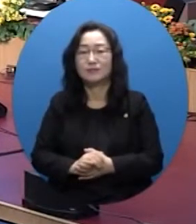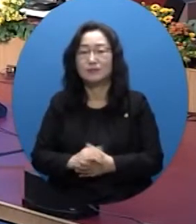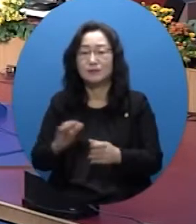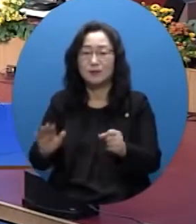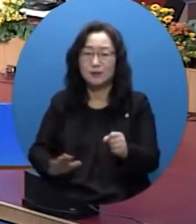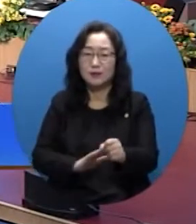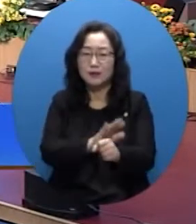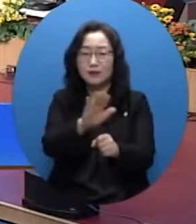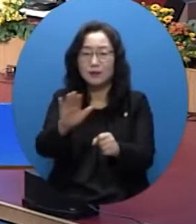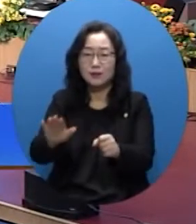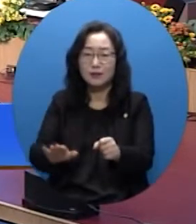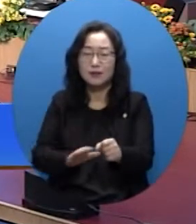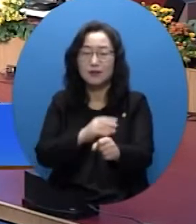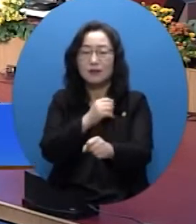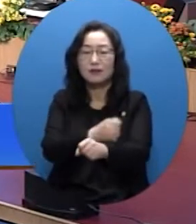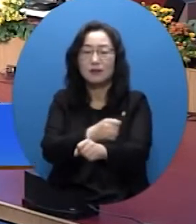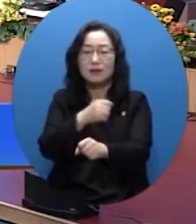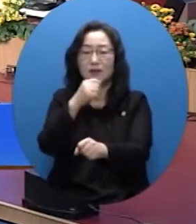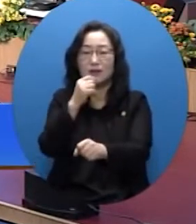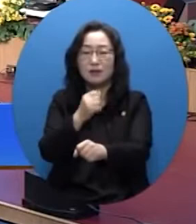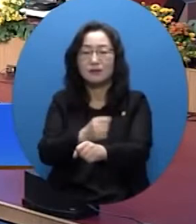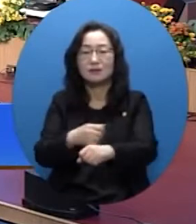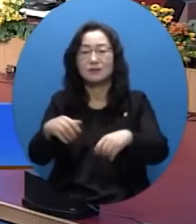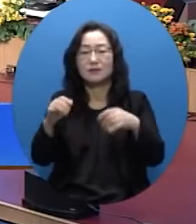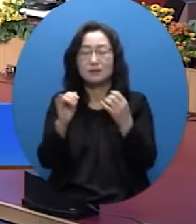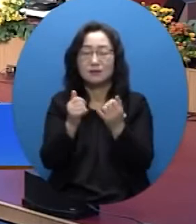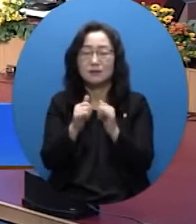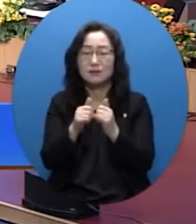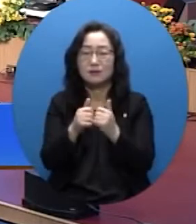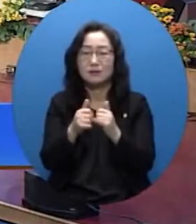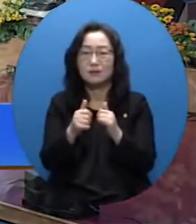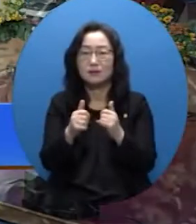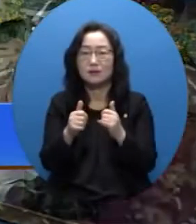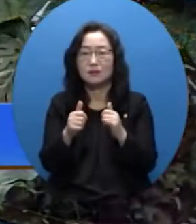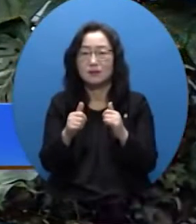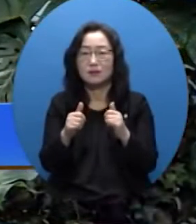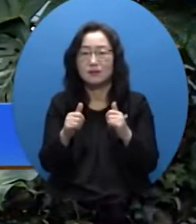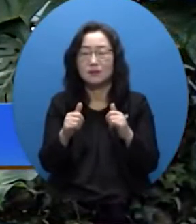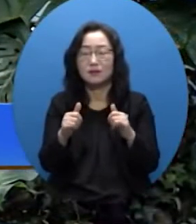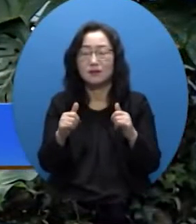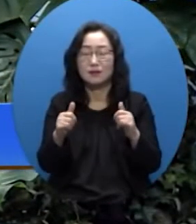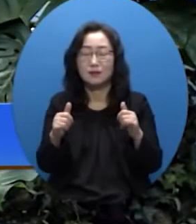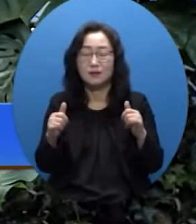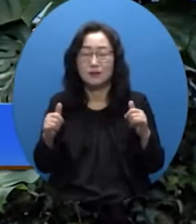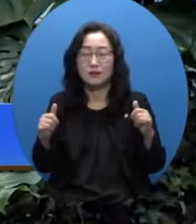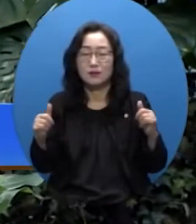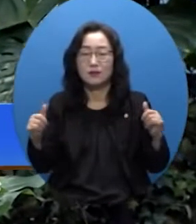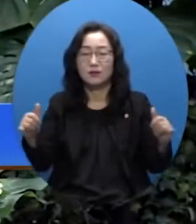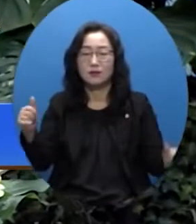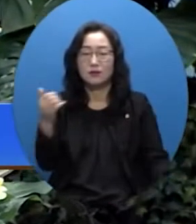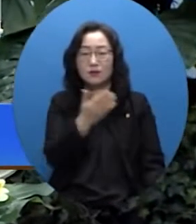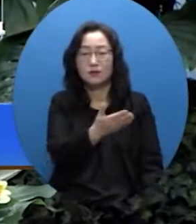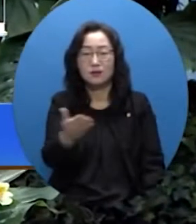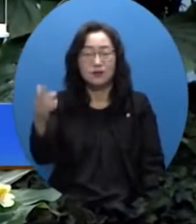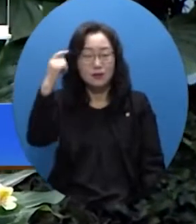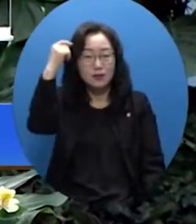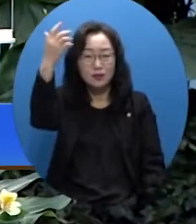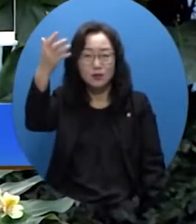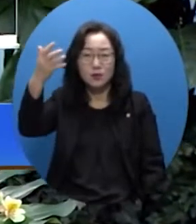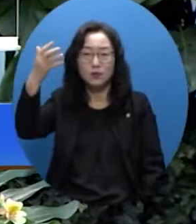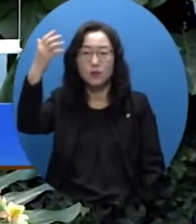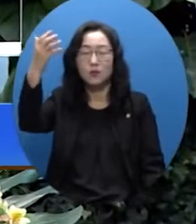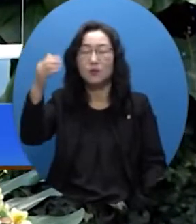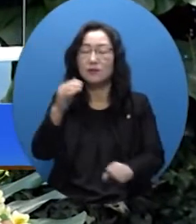4 아아 음 좀 it or